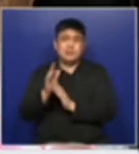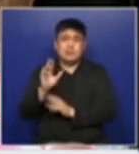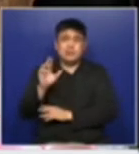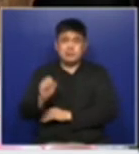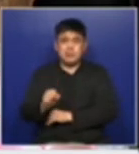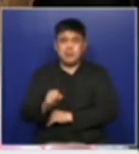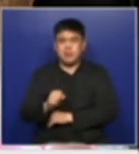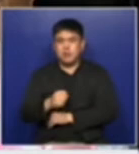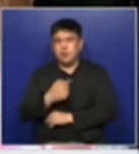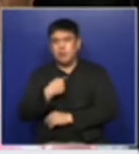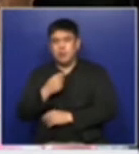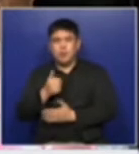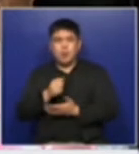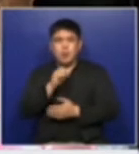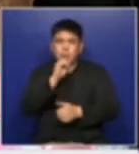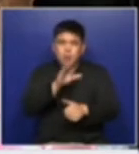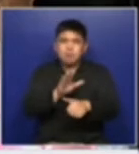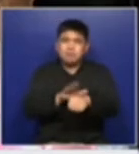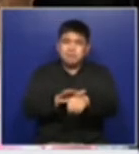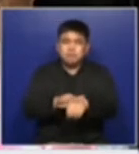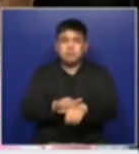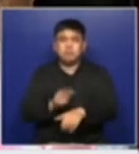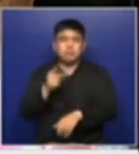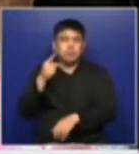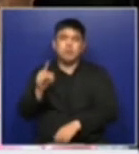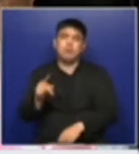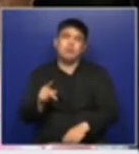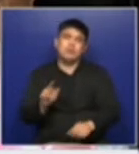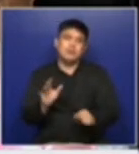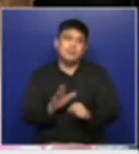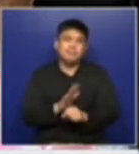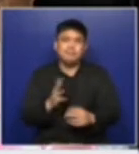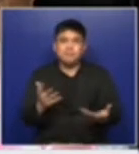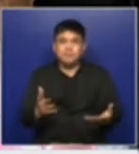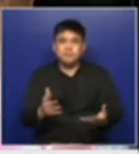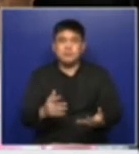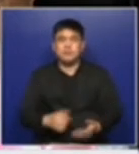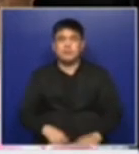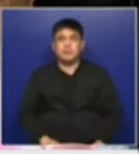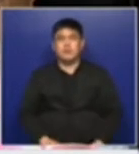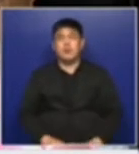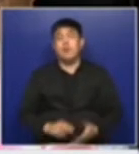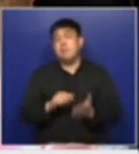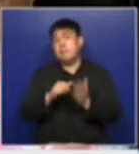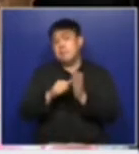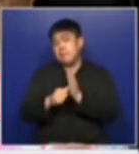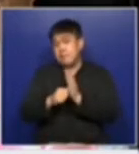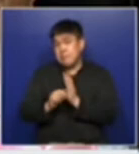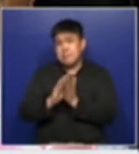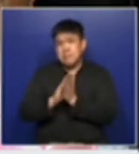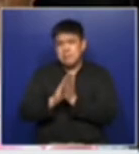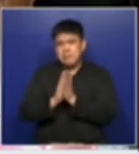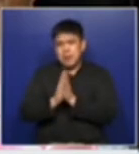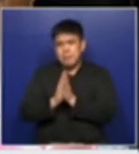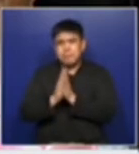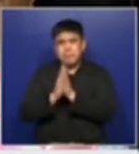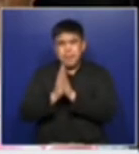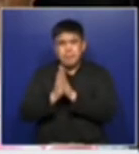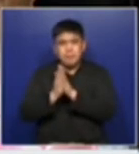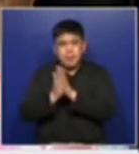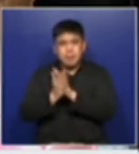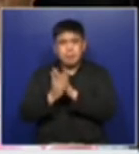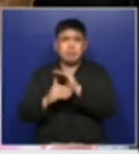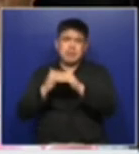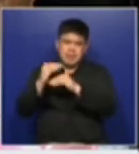ๆการปฏิรูปมันหมายถึงการค่อยๆเปลี่ยนแปลงให้ดีขึ้นปรับ